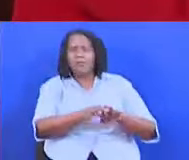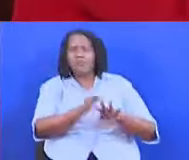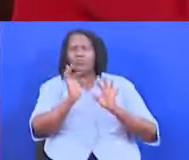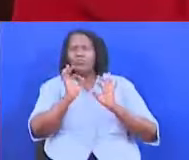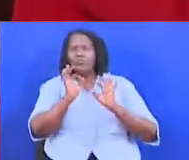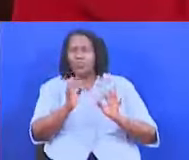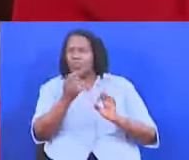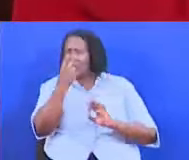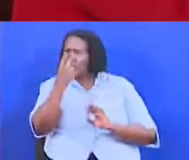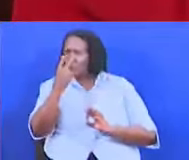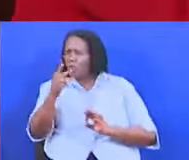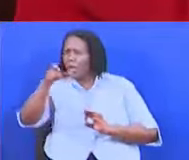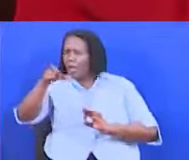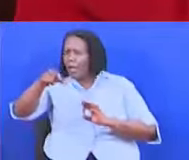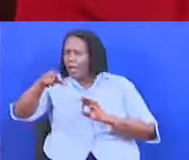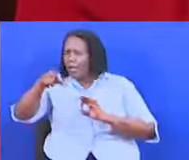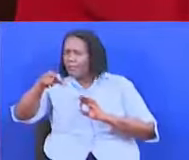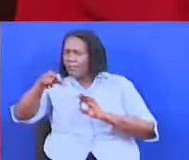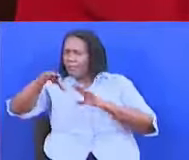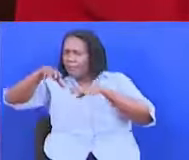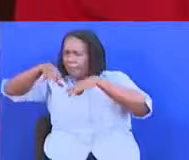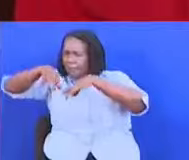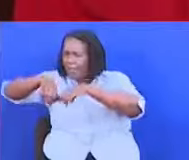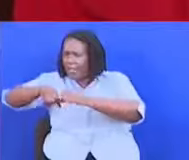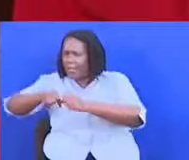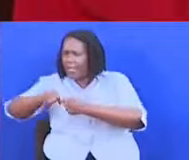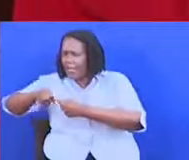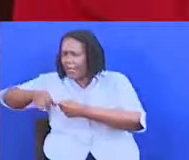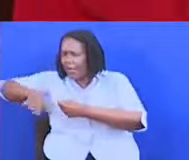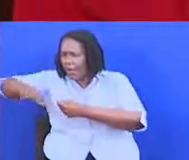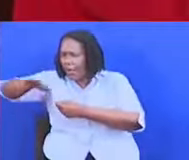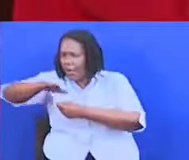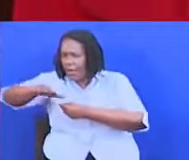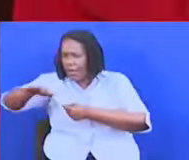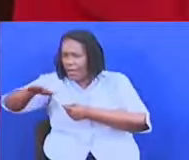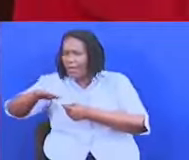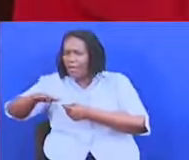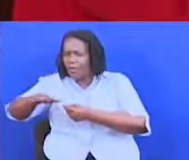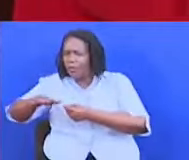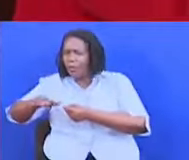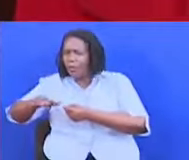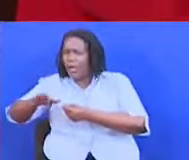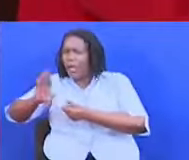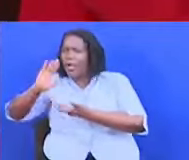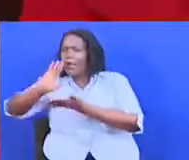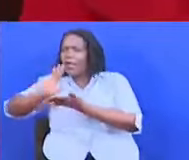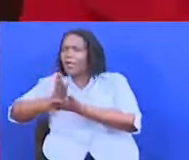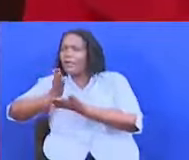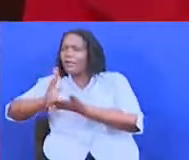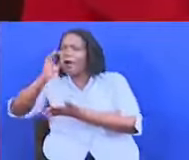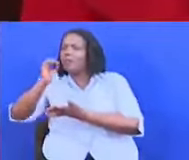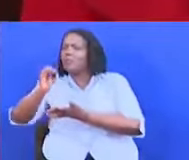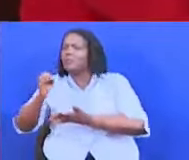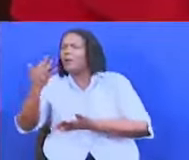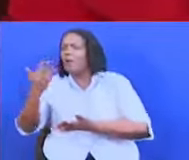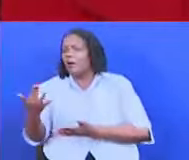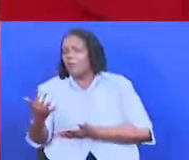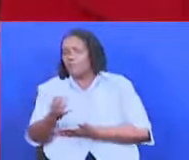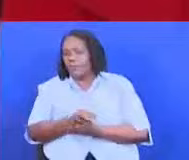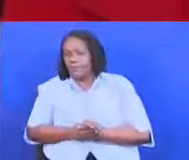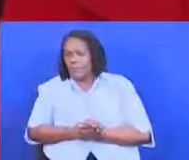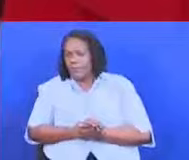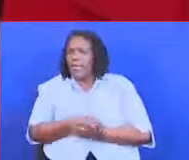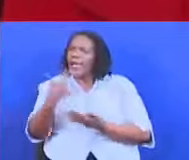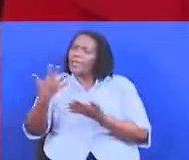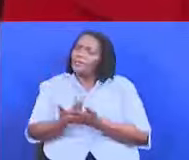huyu mwenye ardhi yake akawa sehemu ya mmiliki wa ile migodi, na yaka enjoy. Hata kama